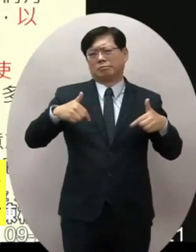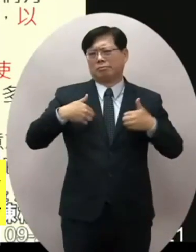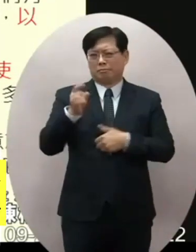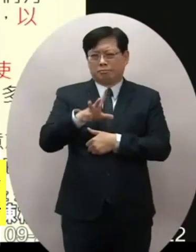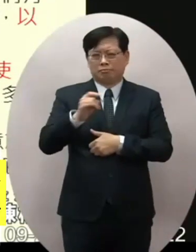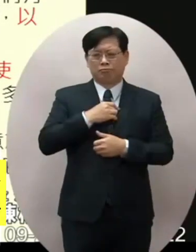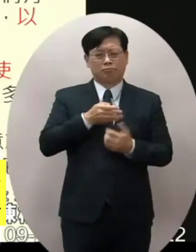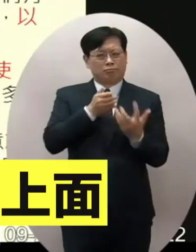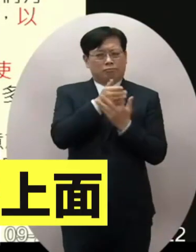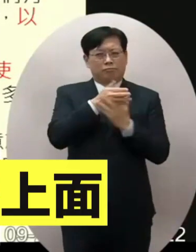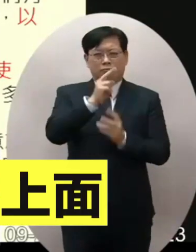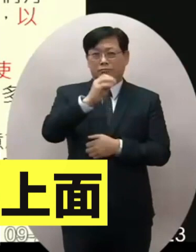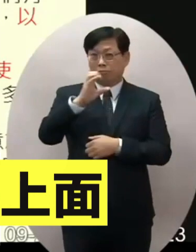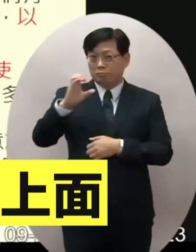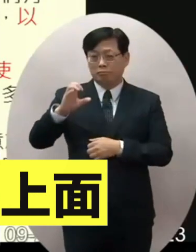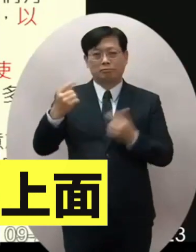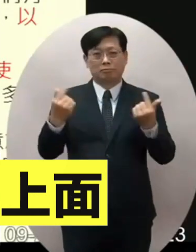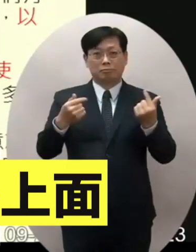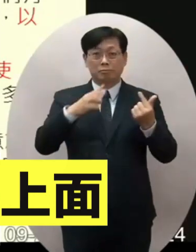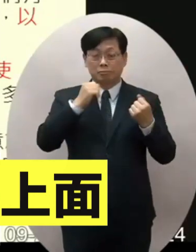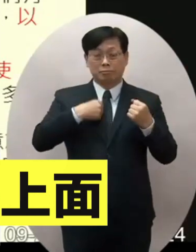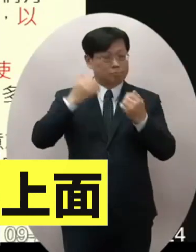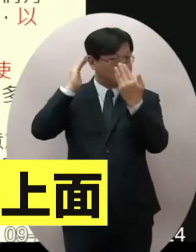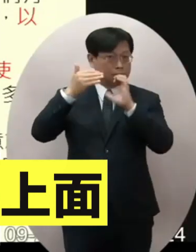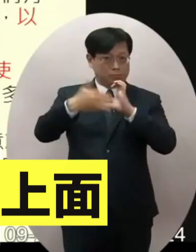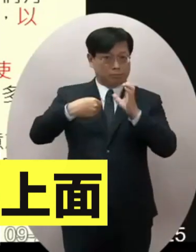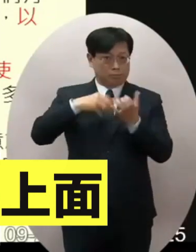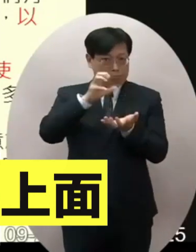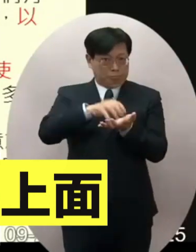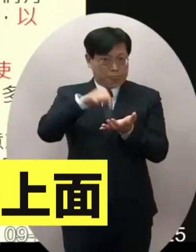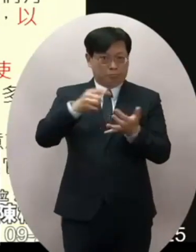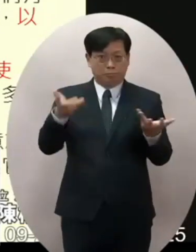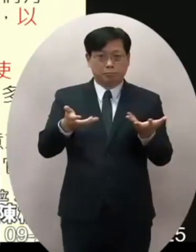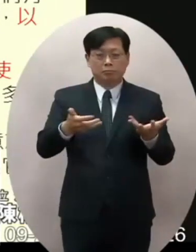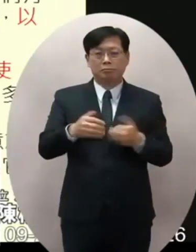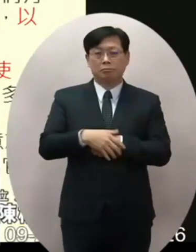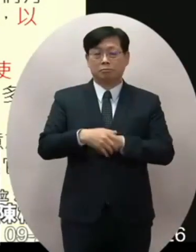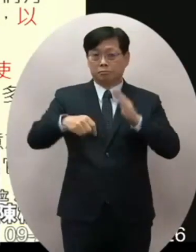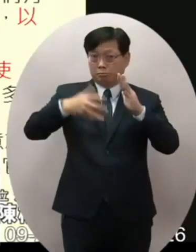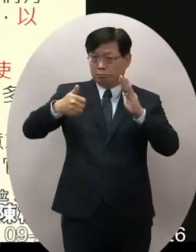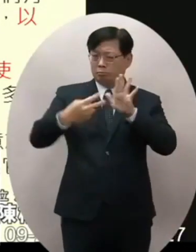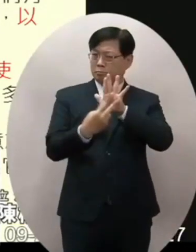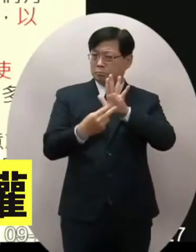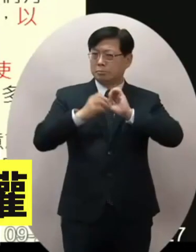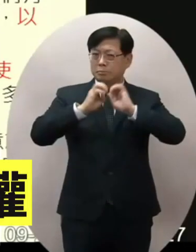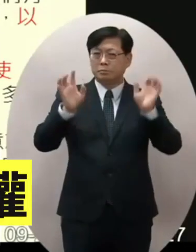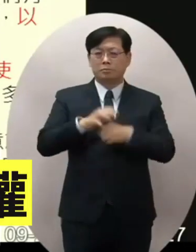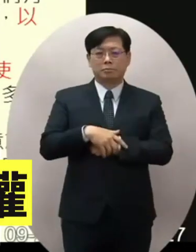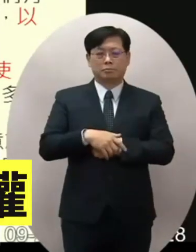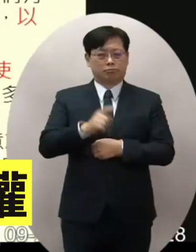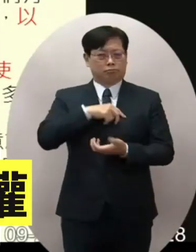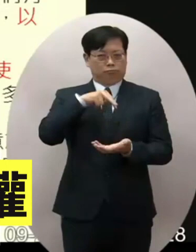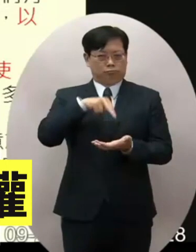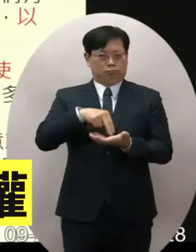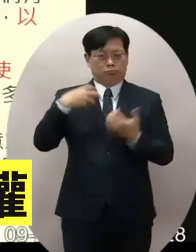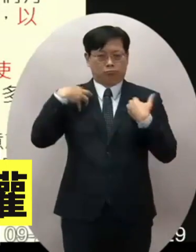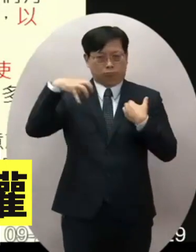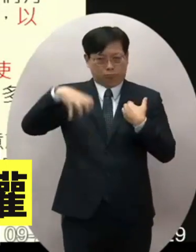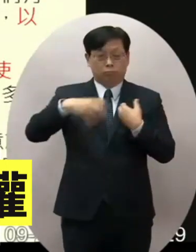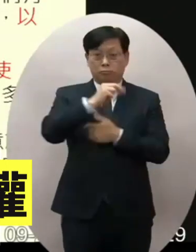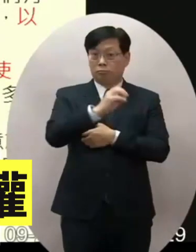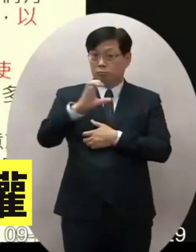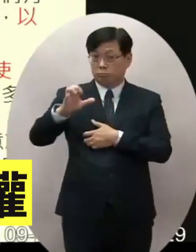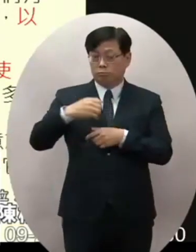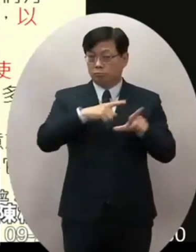干预 NCC， 特别是在静电视的执照的案子上面，院长你表示呢，独立机关 NCC 依